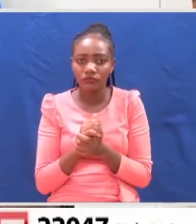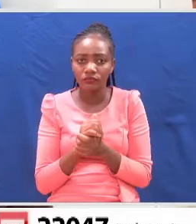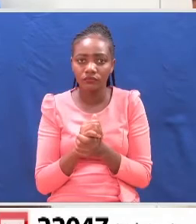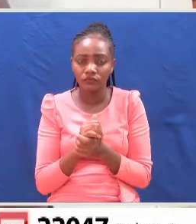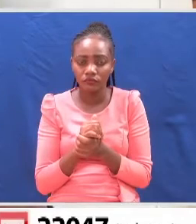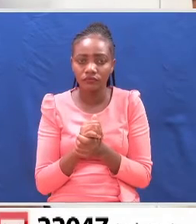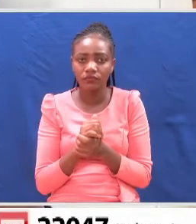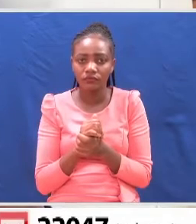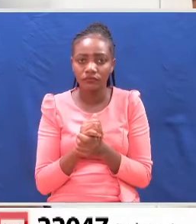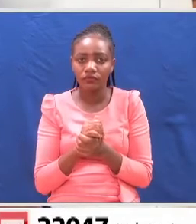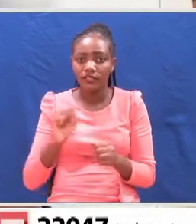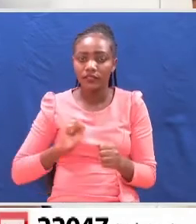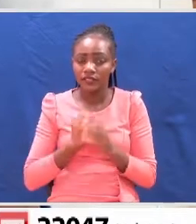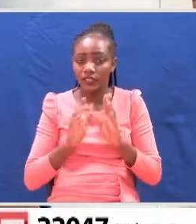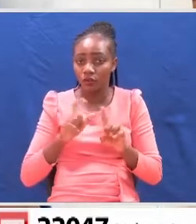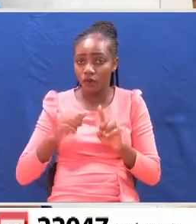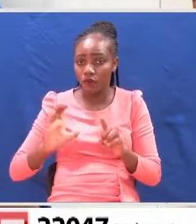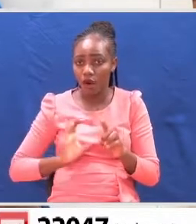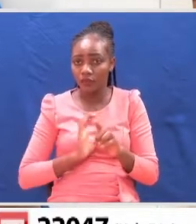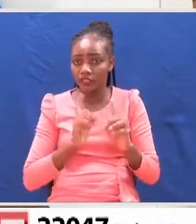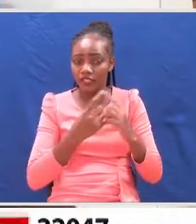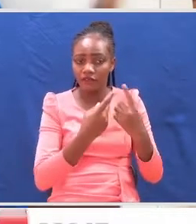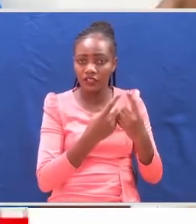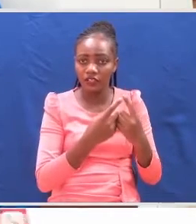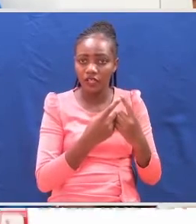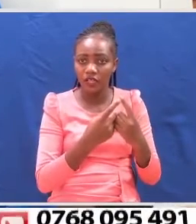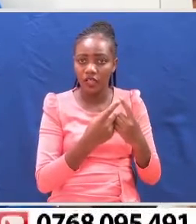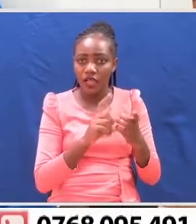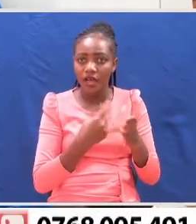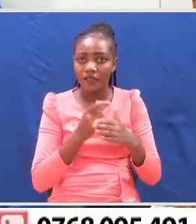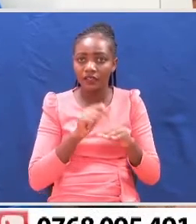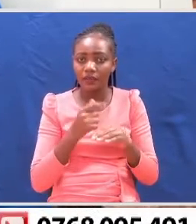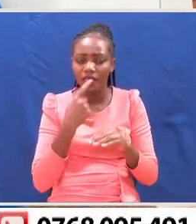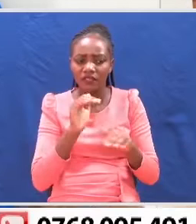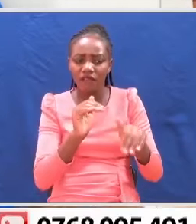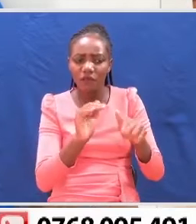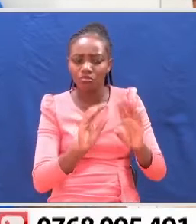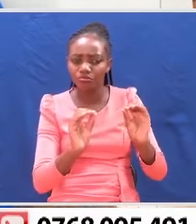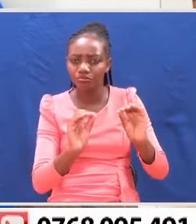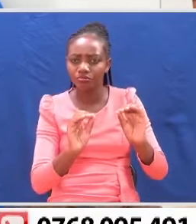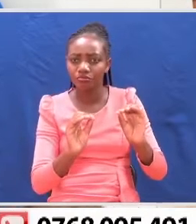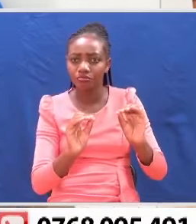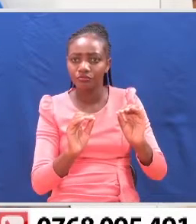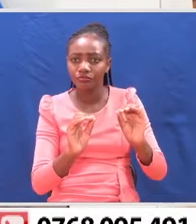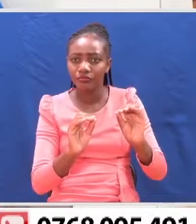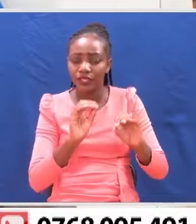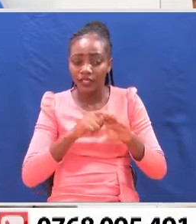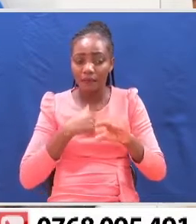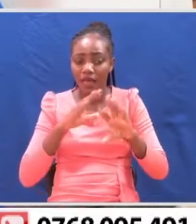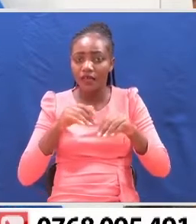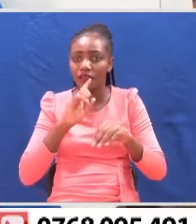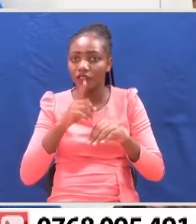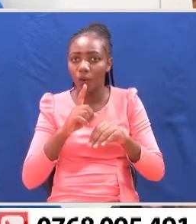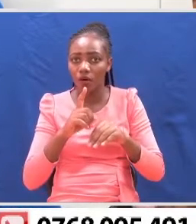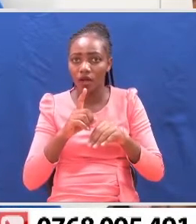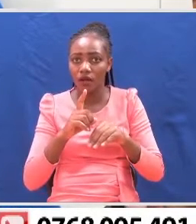wale ambao wanatoka kwa hiyo delegation. So wakati wameandika barua kusema kwamba hawataki wale wapige kura kwa niaba yao, wakati nilitoa huo uamuzi